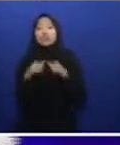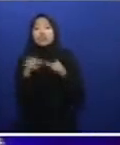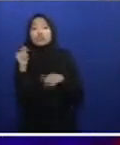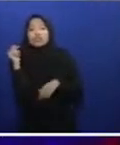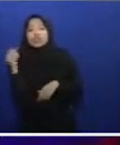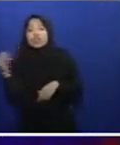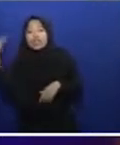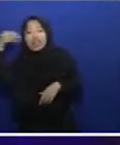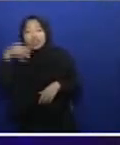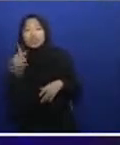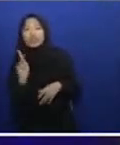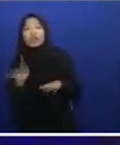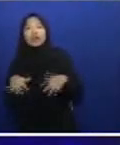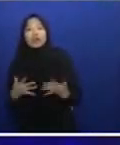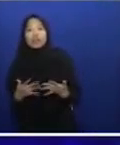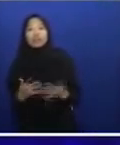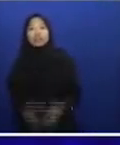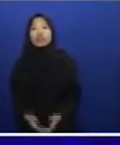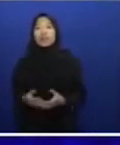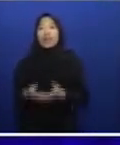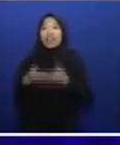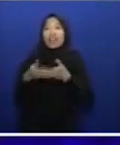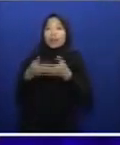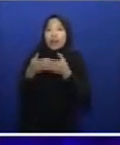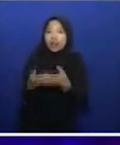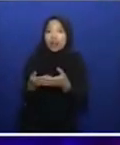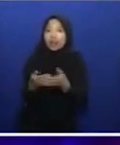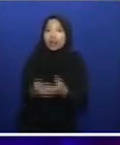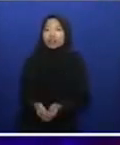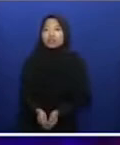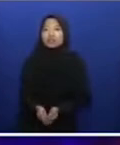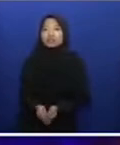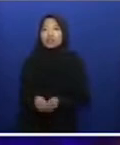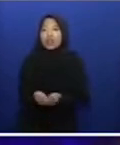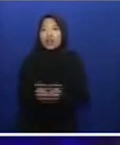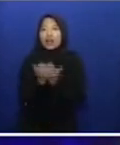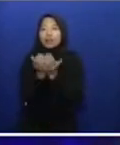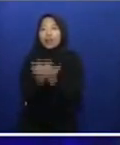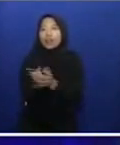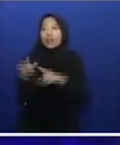Laut. Kapal laut, ya. Kapal. Berapa hari tiba di sini? Satu hari dua malam.